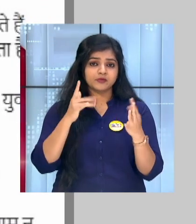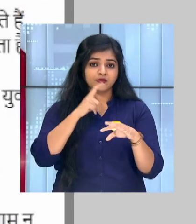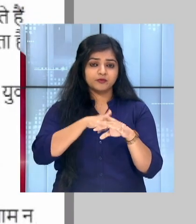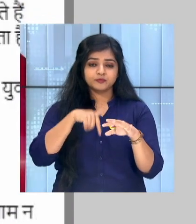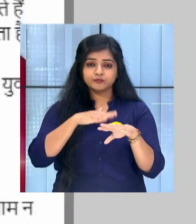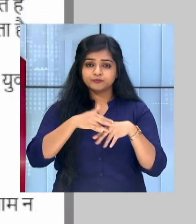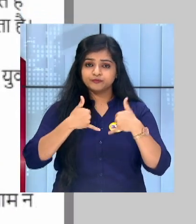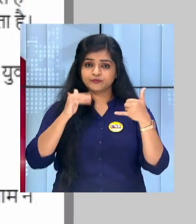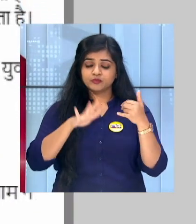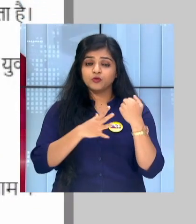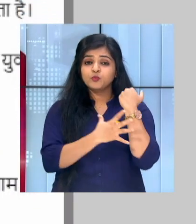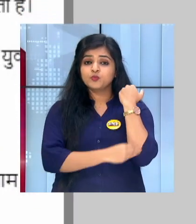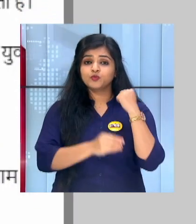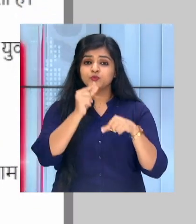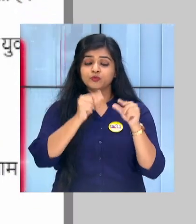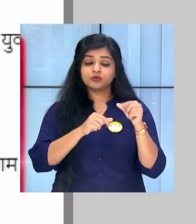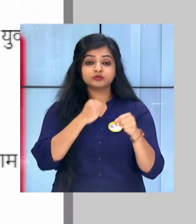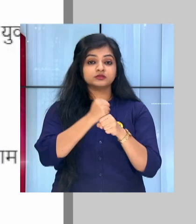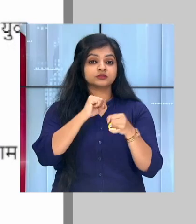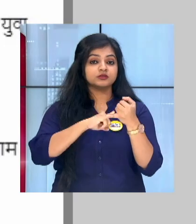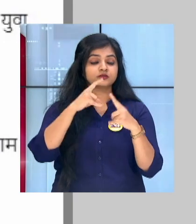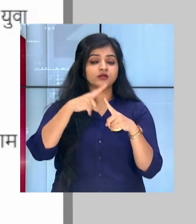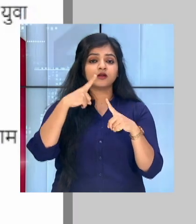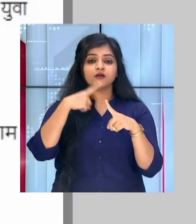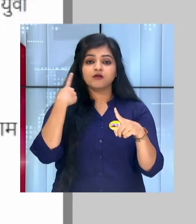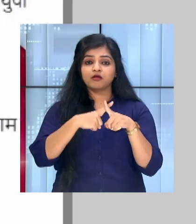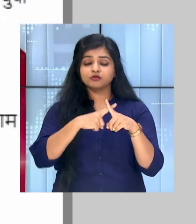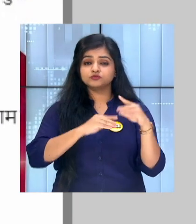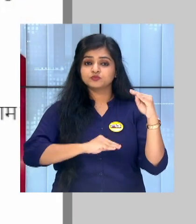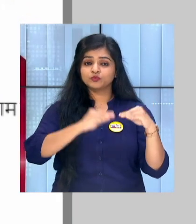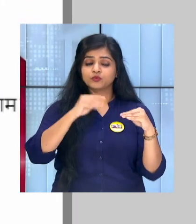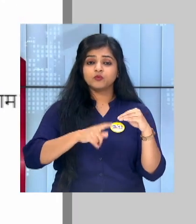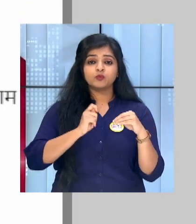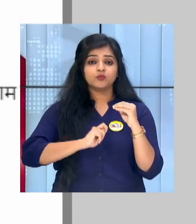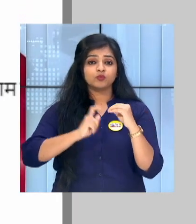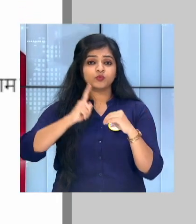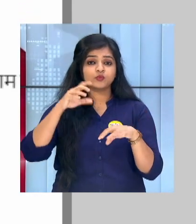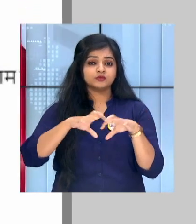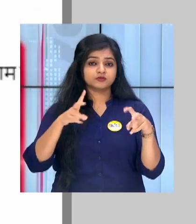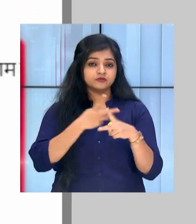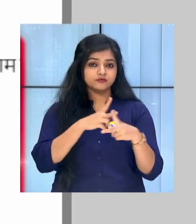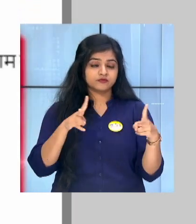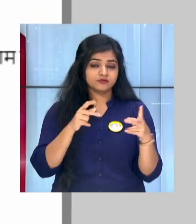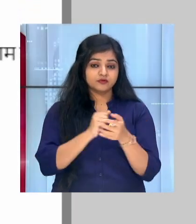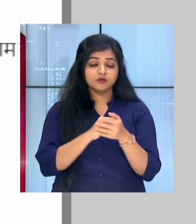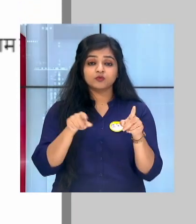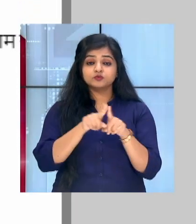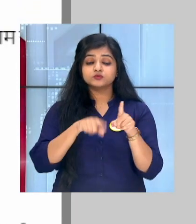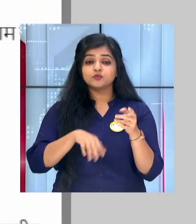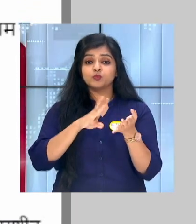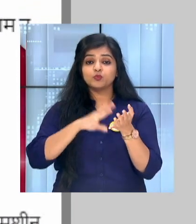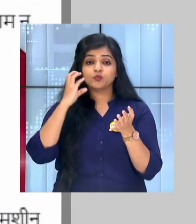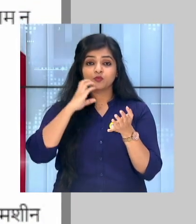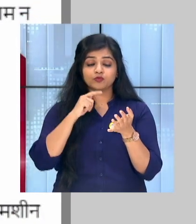രാജ്യത്തുള്ളത്. പാവപ്പെട്ടവരുടെ മേൽ GST അടിച്ചേൽപ്പിക്കുന്നു, വിലക്കയറ്റം രൂക്ഷമാകുന്നു. മാത്രമല്ല ഈ മോദി